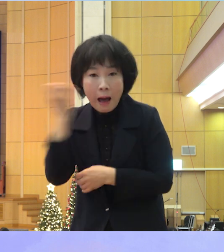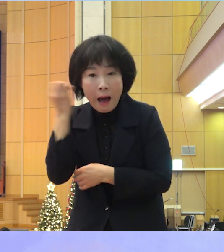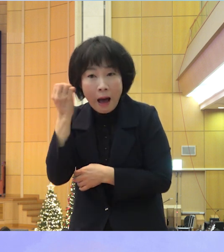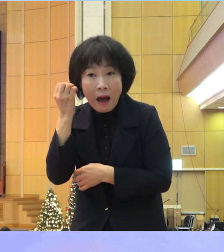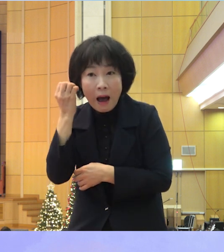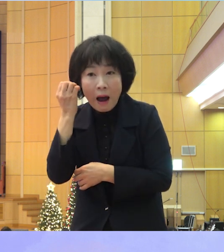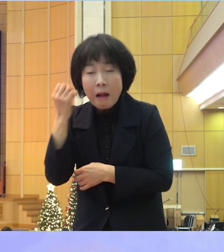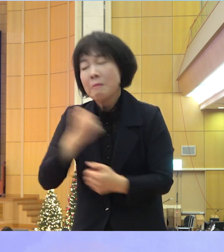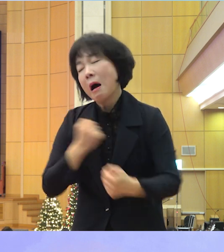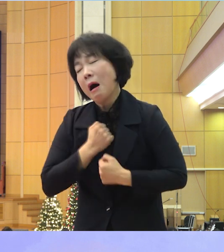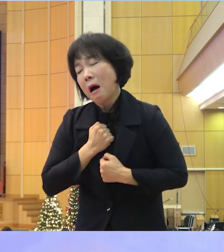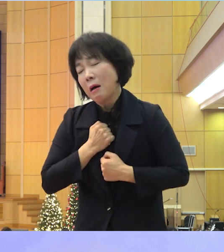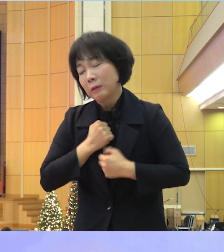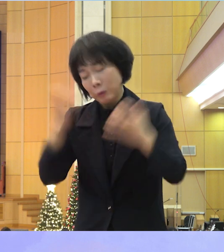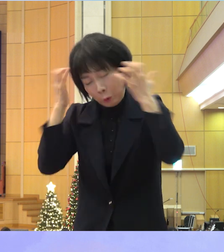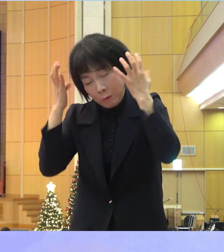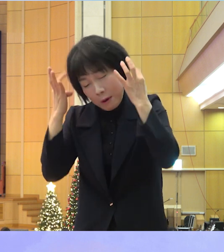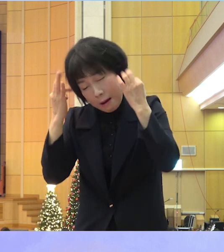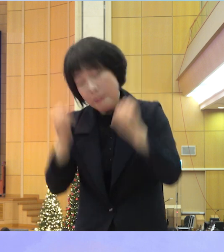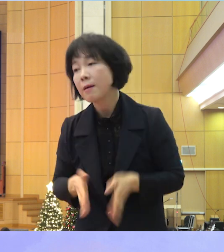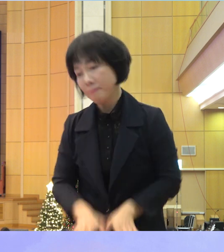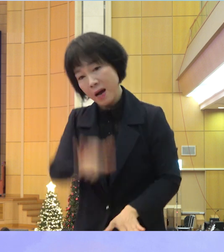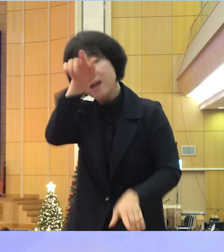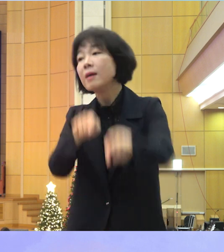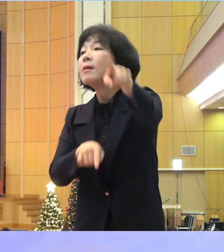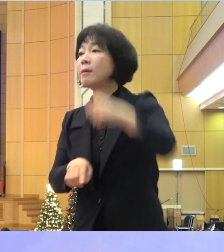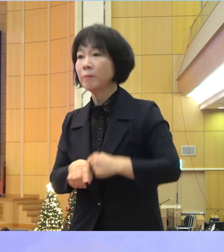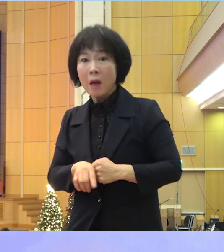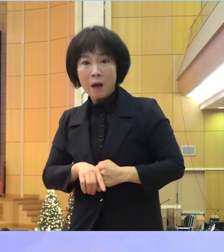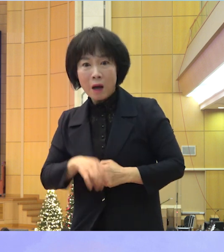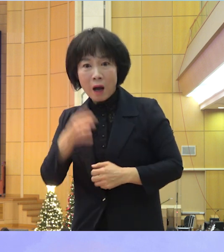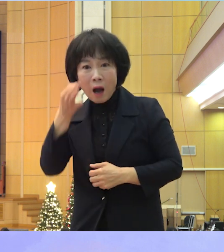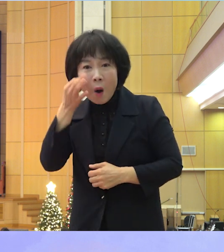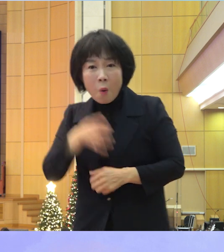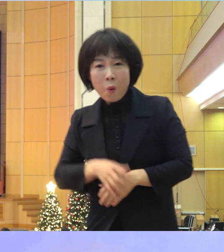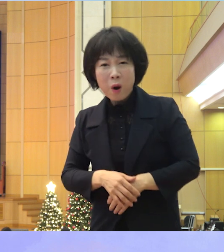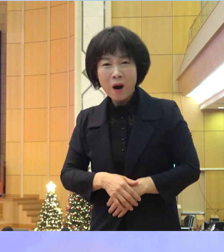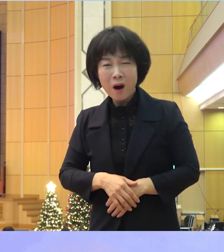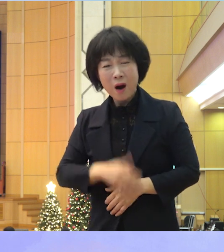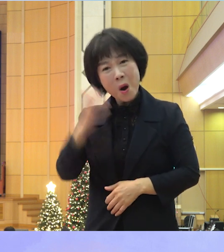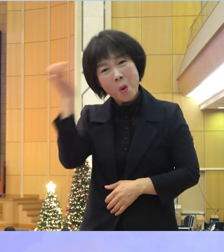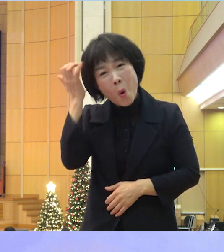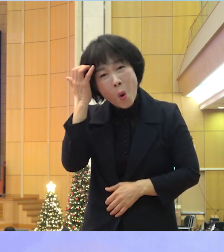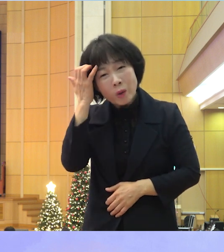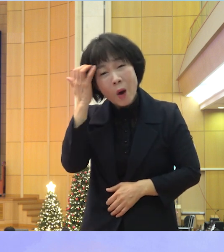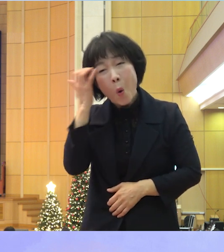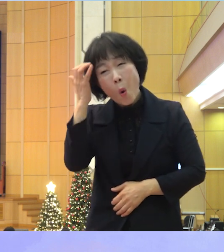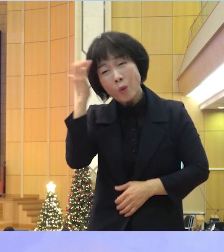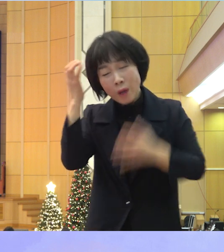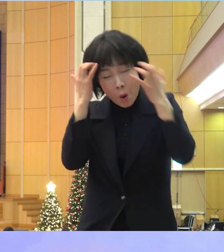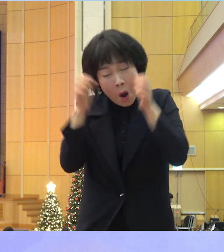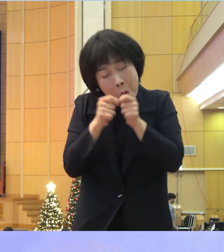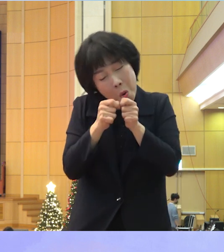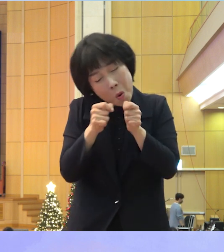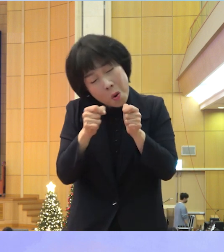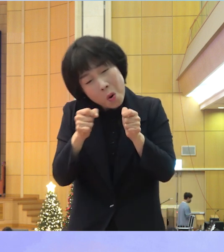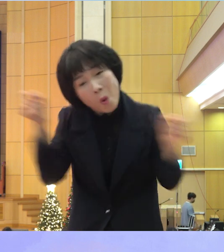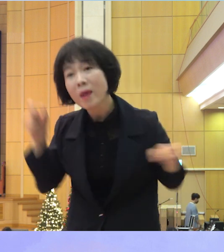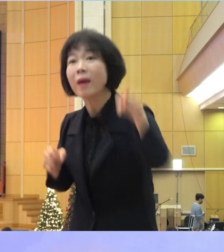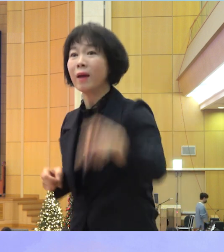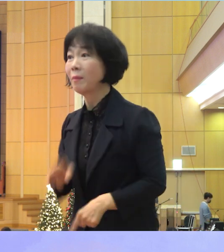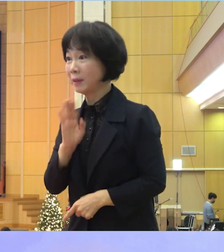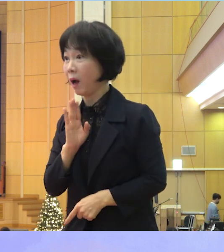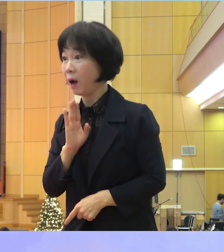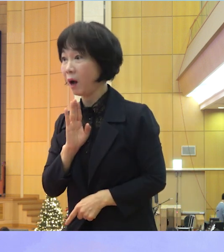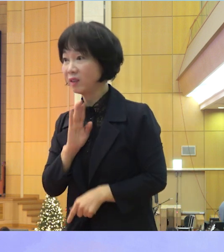고통 속에 살았던 사람, 그리고 그 고난과 고통이 너무 길었어. 어떤